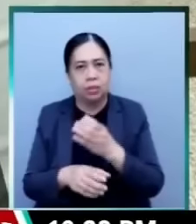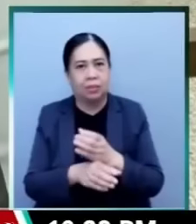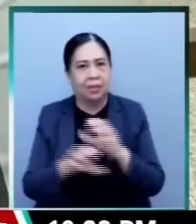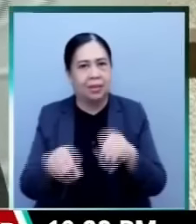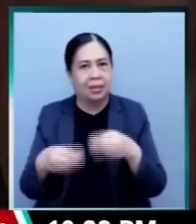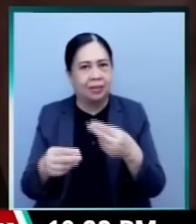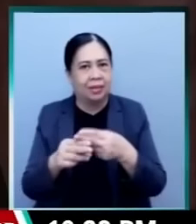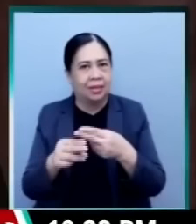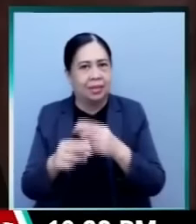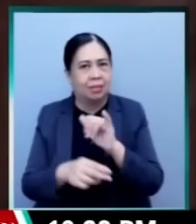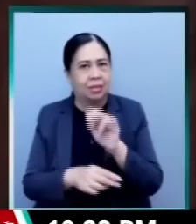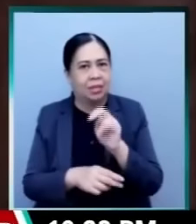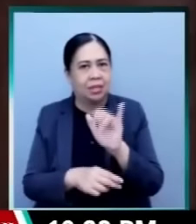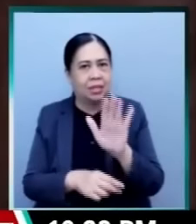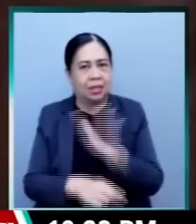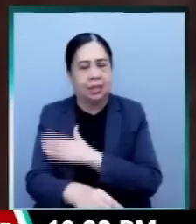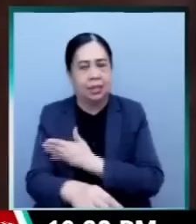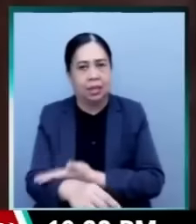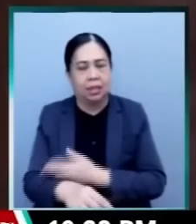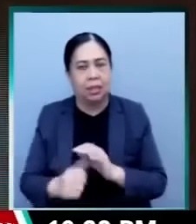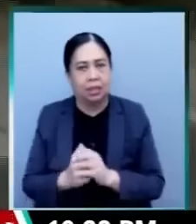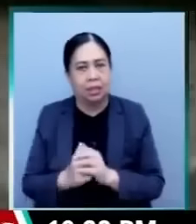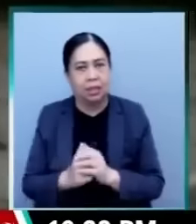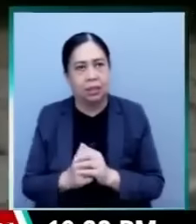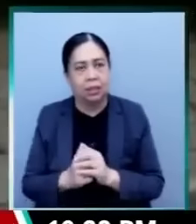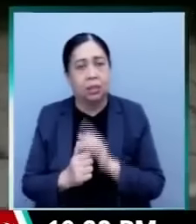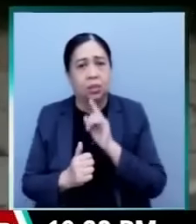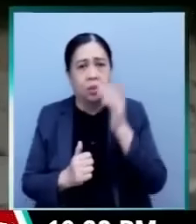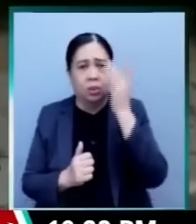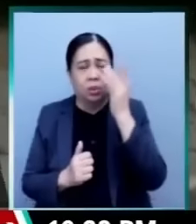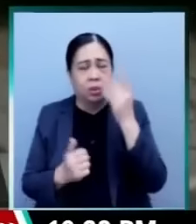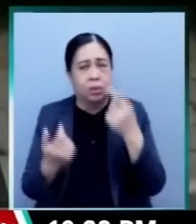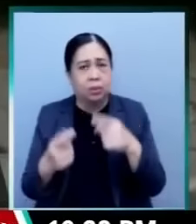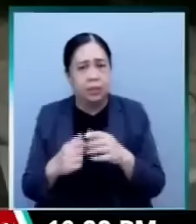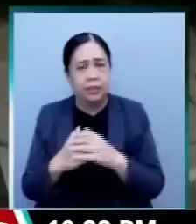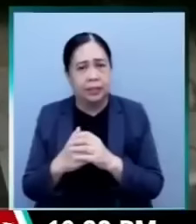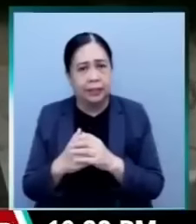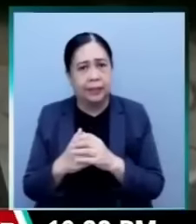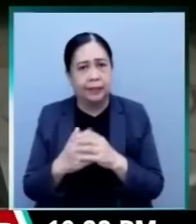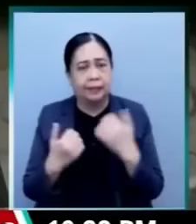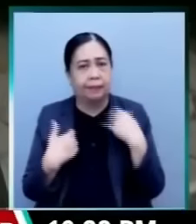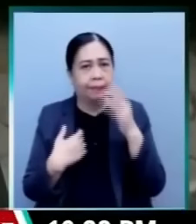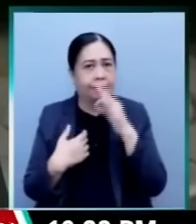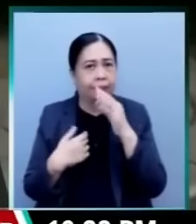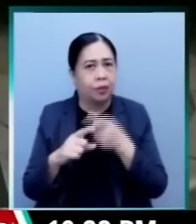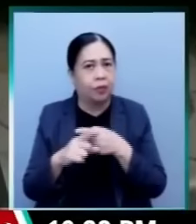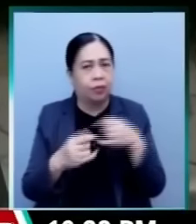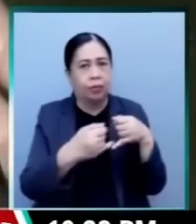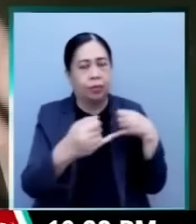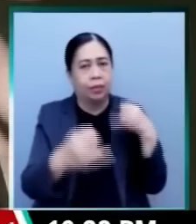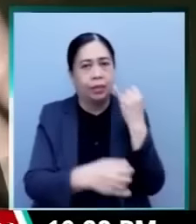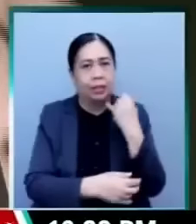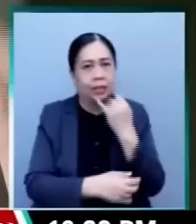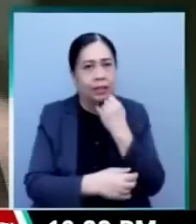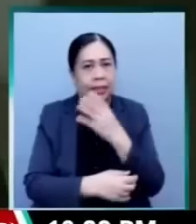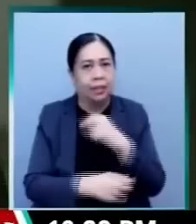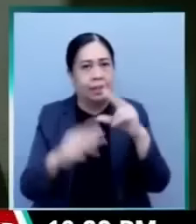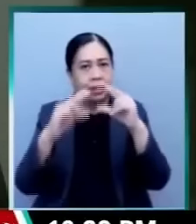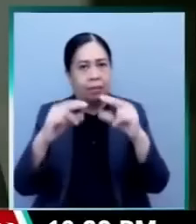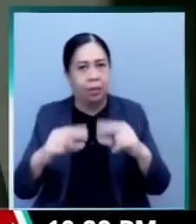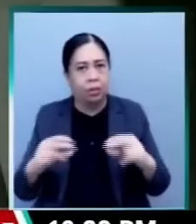kanyang anak. Super po trauma yung nangyari ngayon. May mga Pilipino rin na mula sa border ng Israel at Lebanon kung